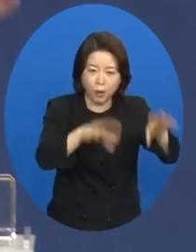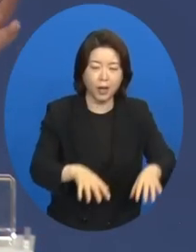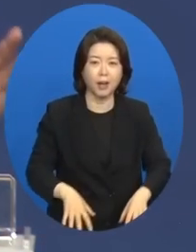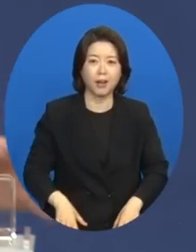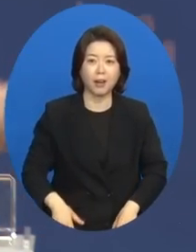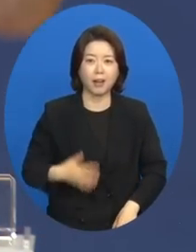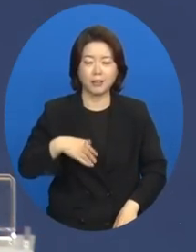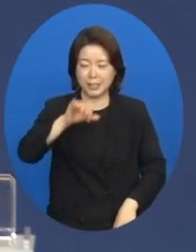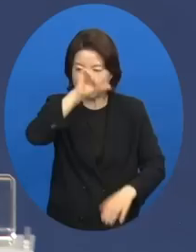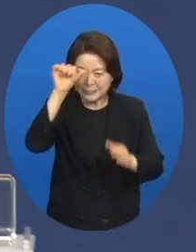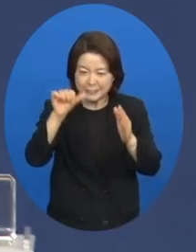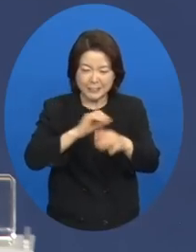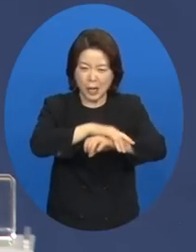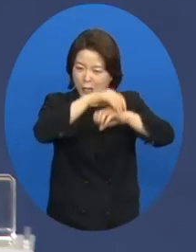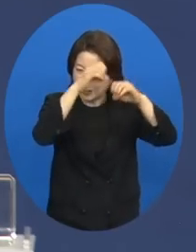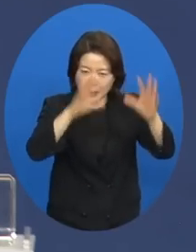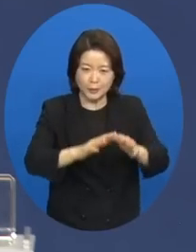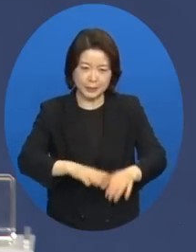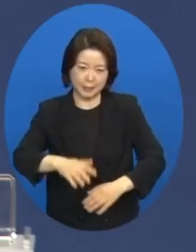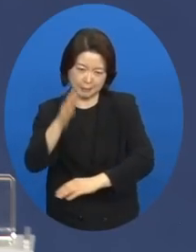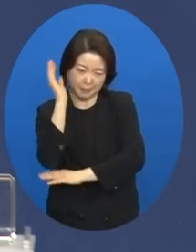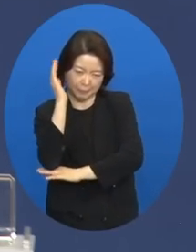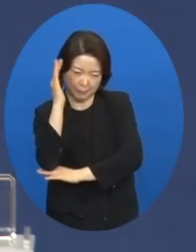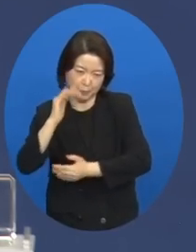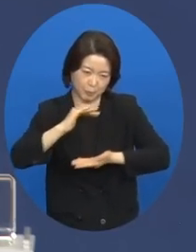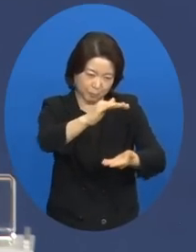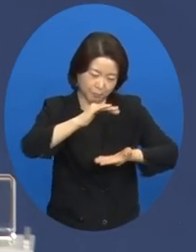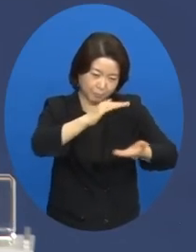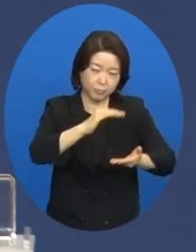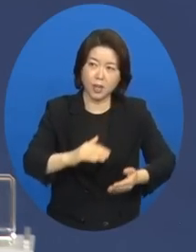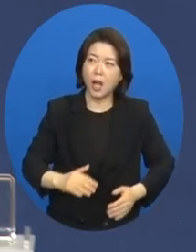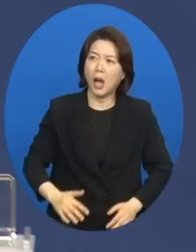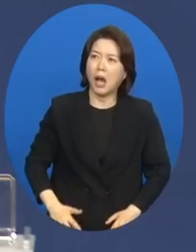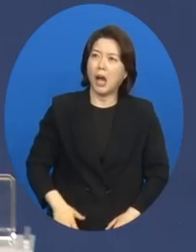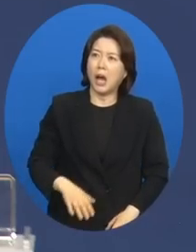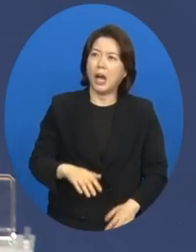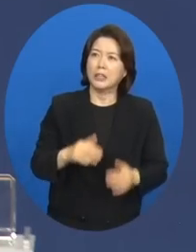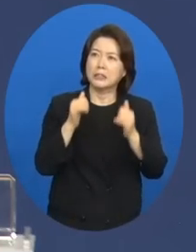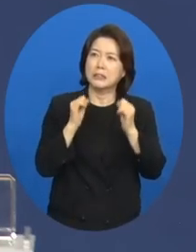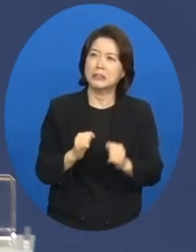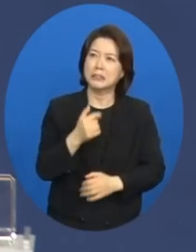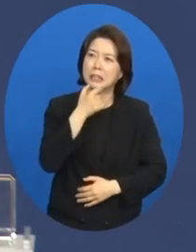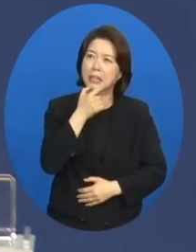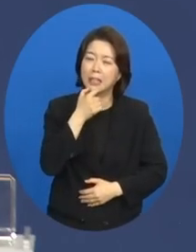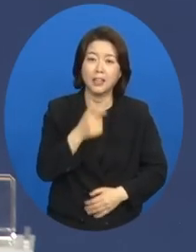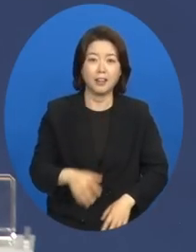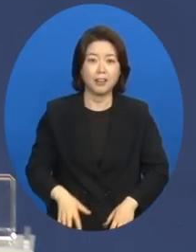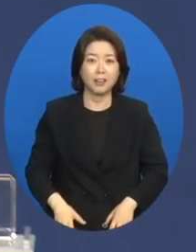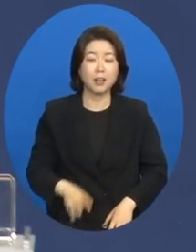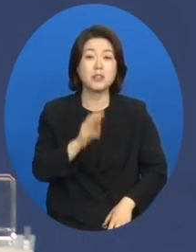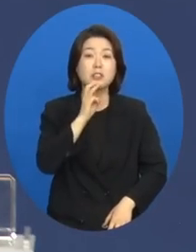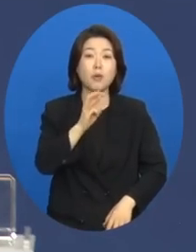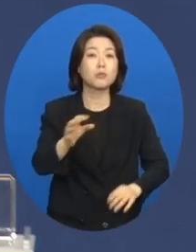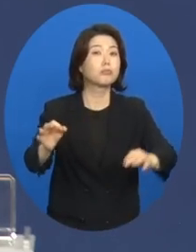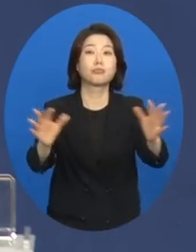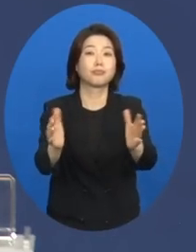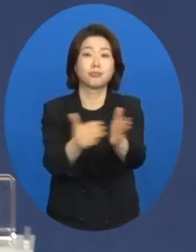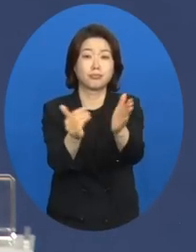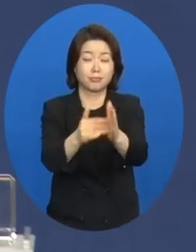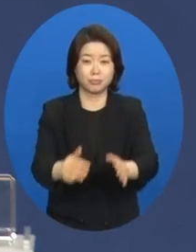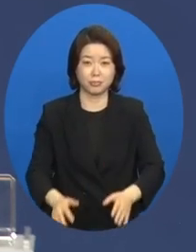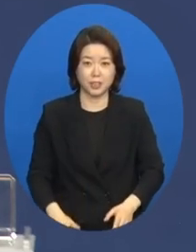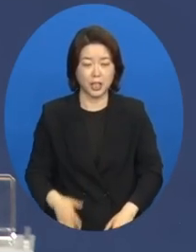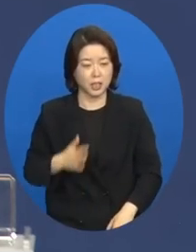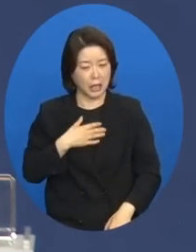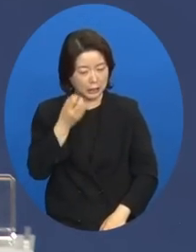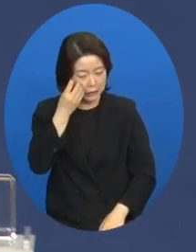인생 허무함을 그냥 확 느껴서 살고 싶은 생각이 하나도 없도록 그렇게 해주는 건 한 30분이면 돼요. 그런 이상한